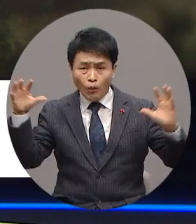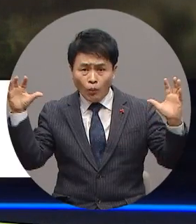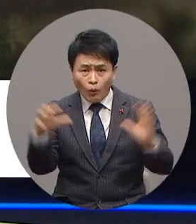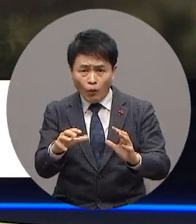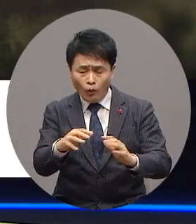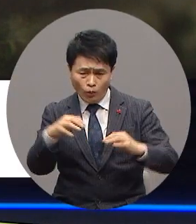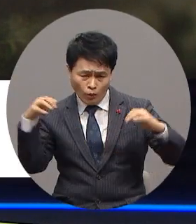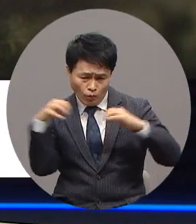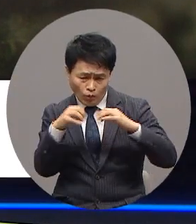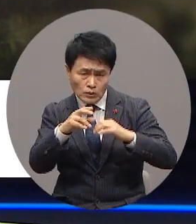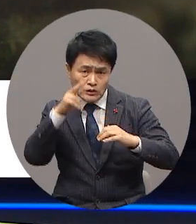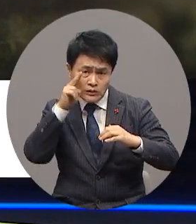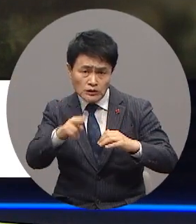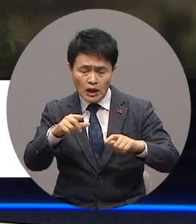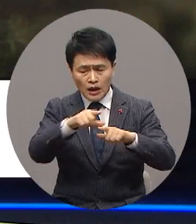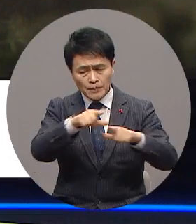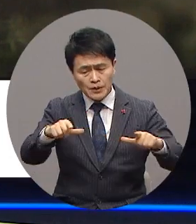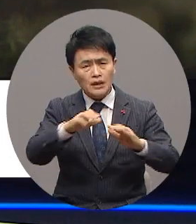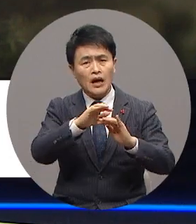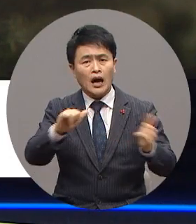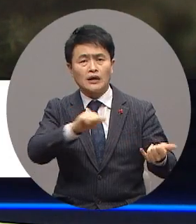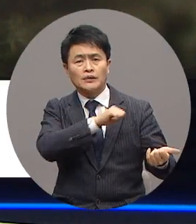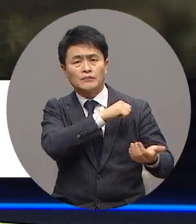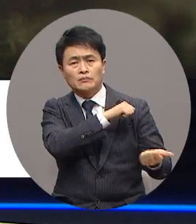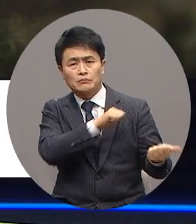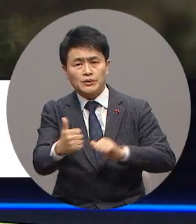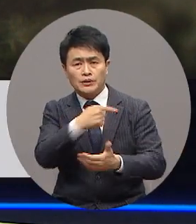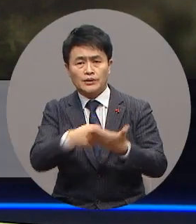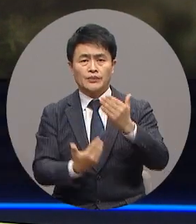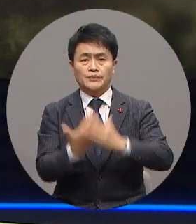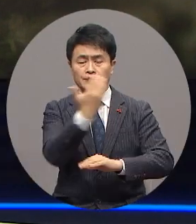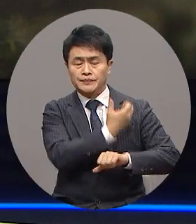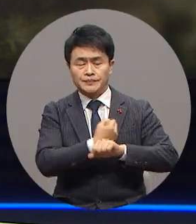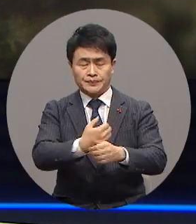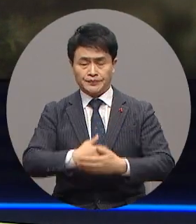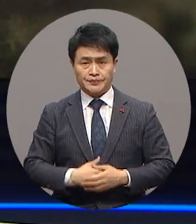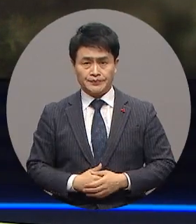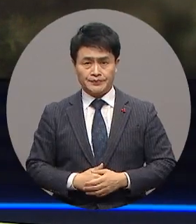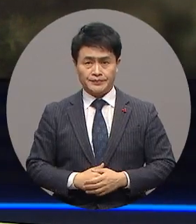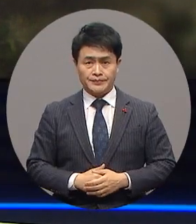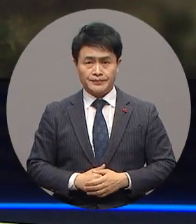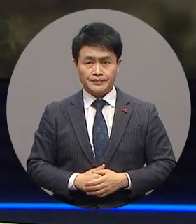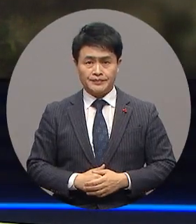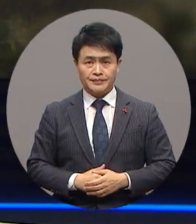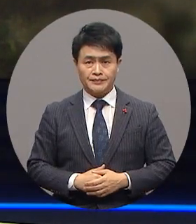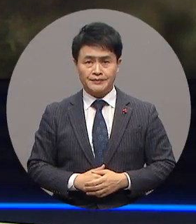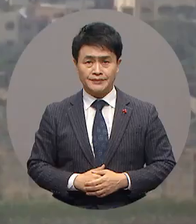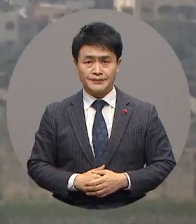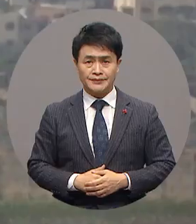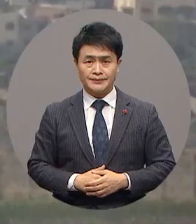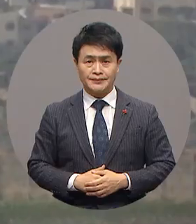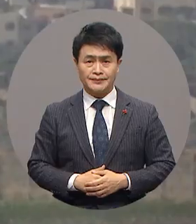교전이 격화되면서 민간인 피해도 속출하고 있는데요. 전재홍 기자가 보도합니다.